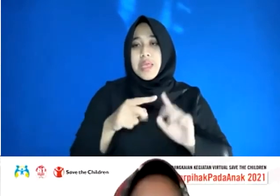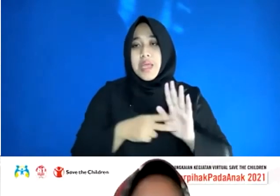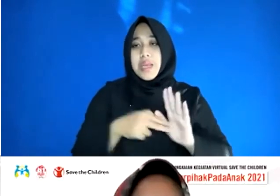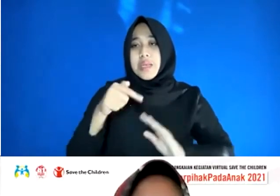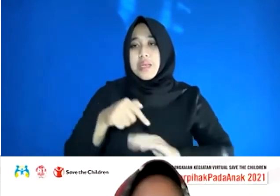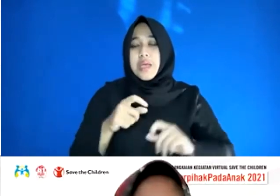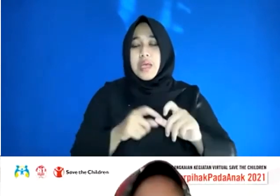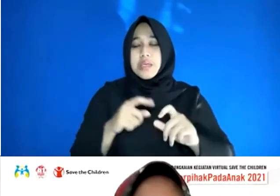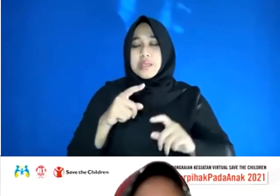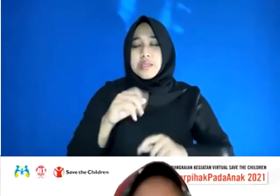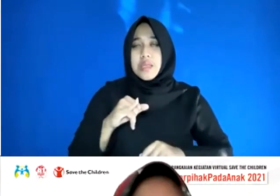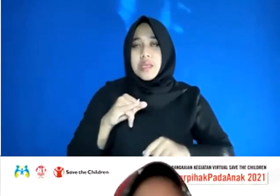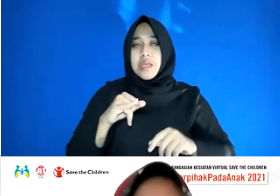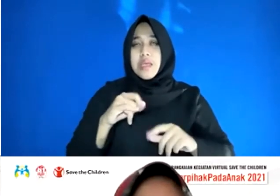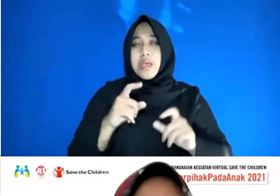STIKS itu